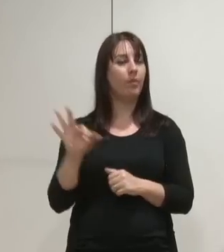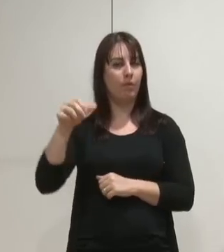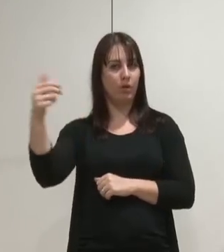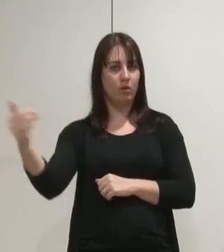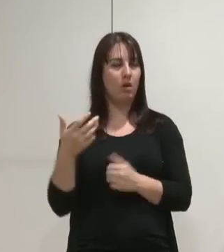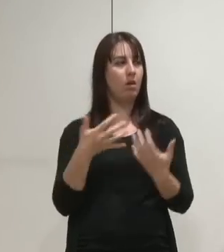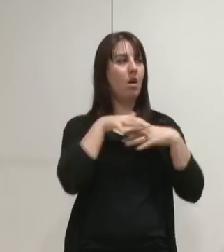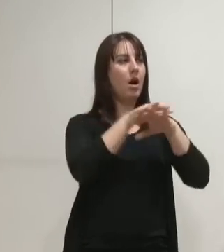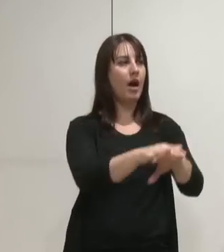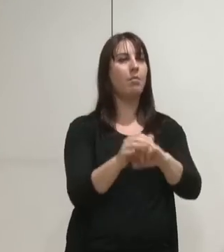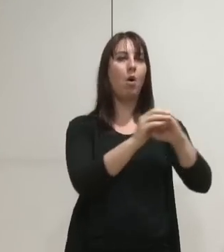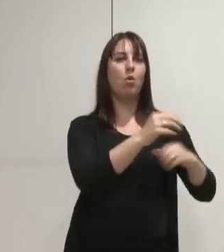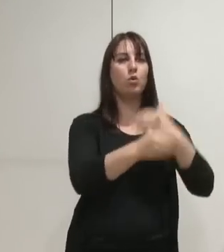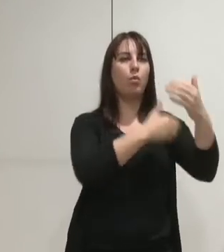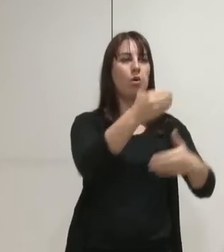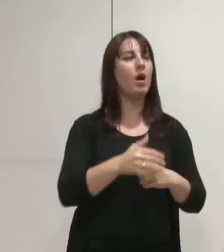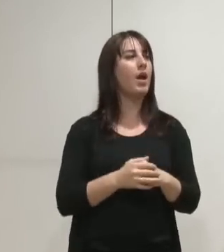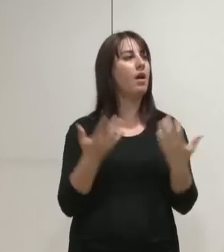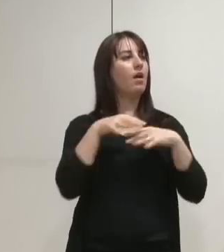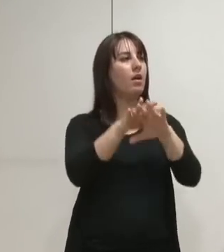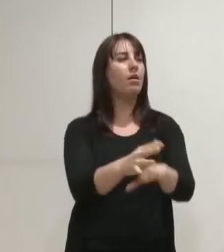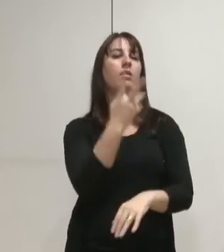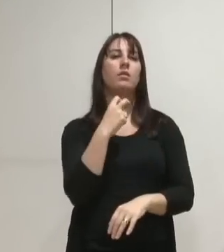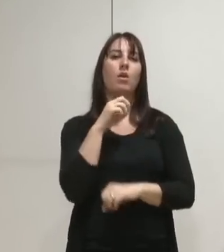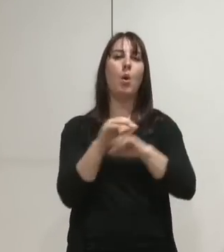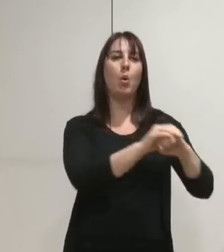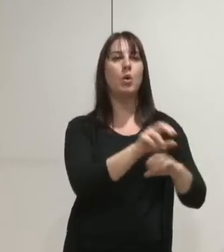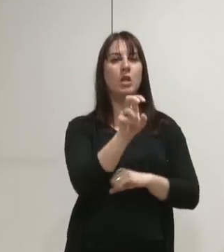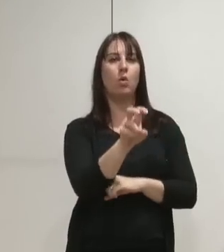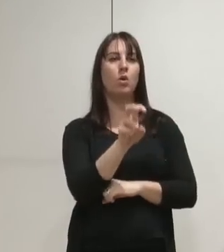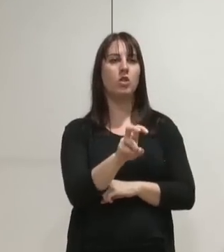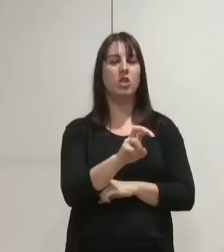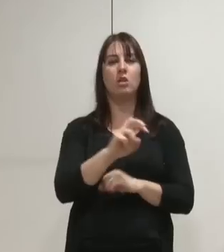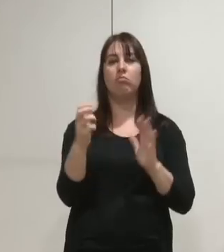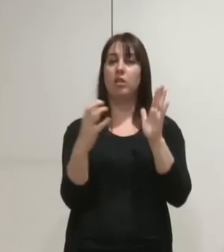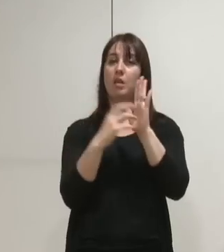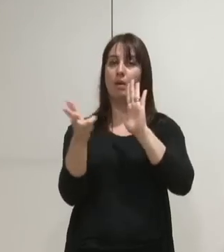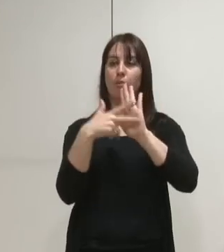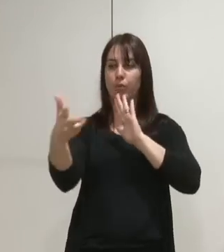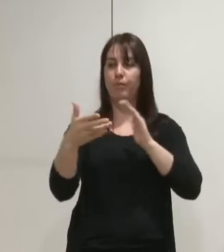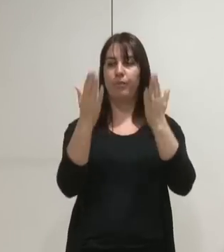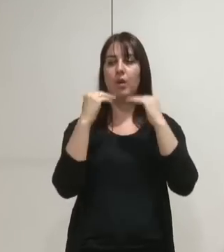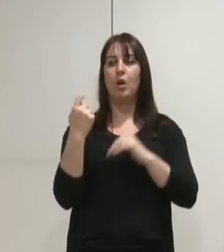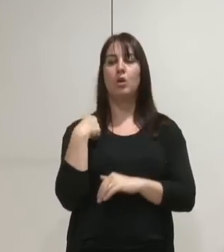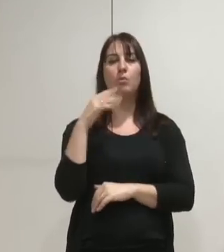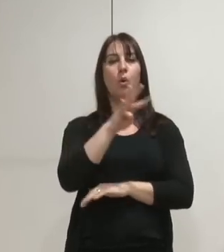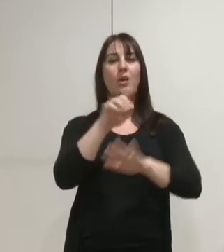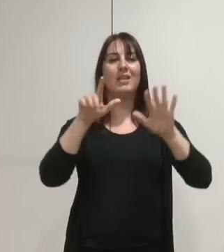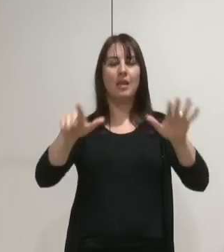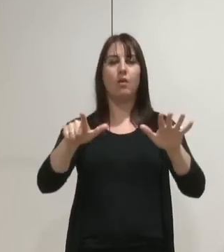national rassemblement de gauche et de progrès rassemblement citoyen de la gauche et écologistes délibération adopté la délibération numéro